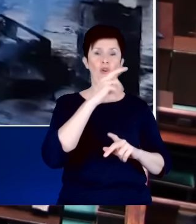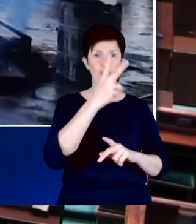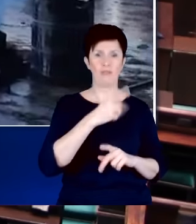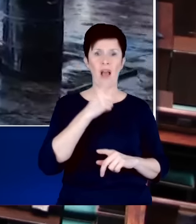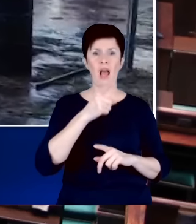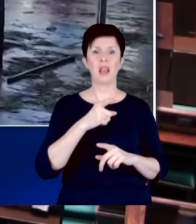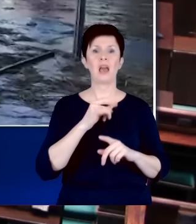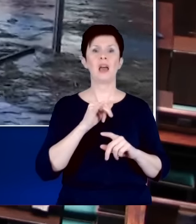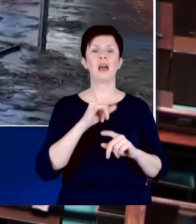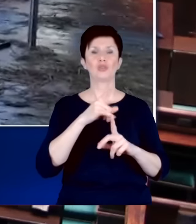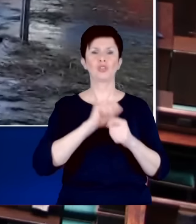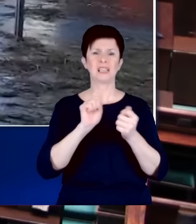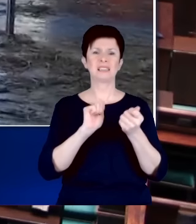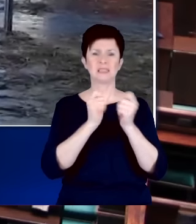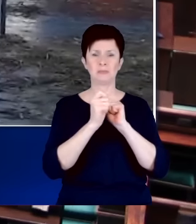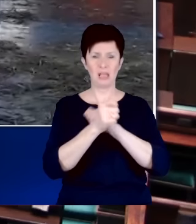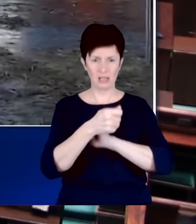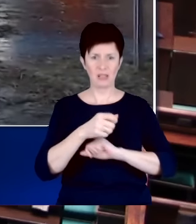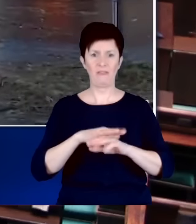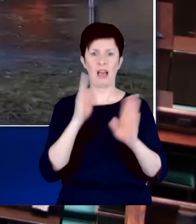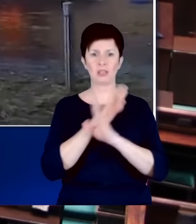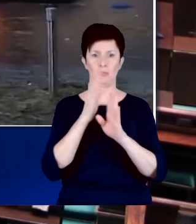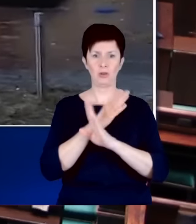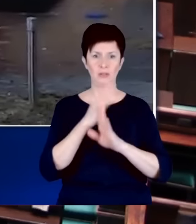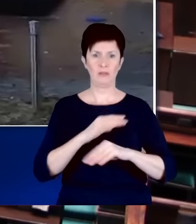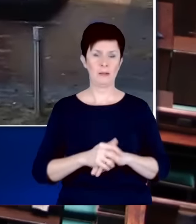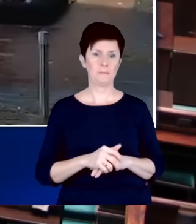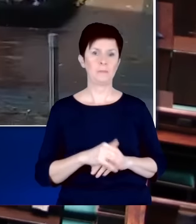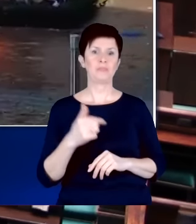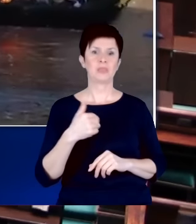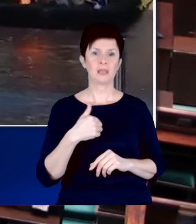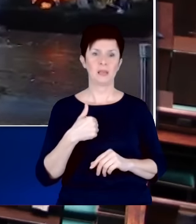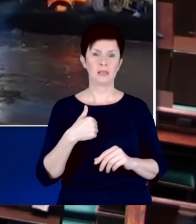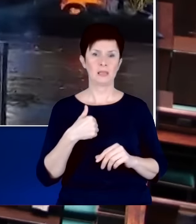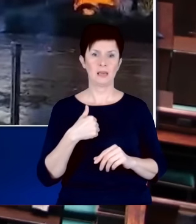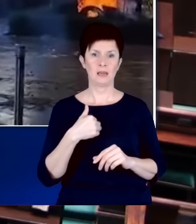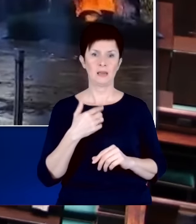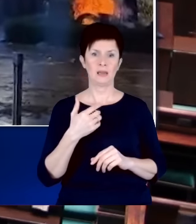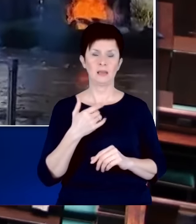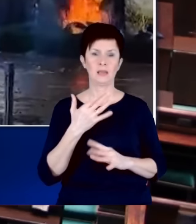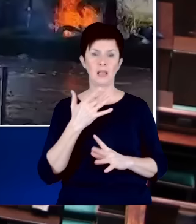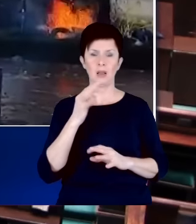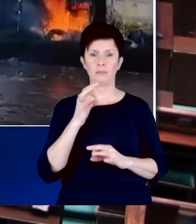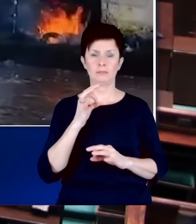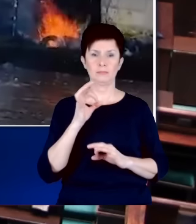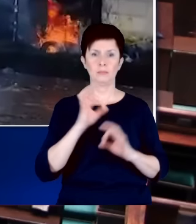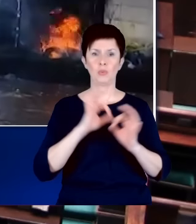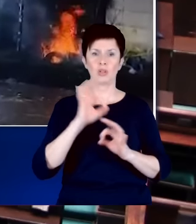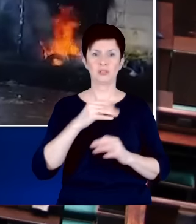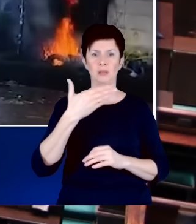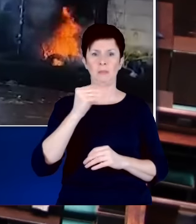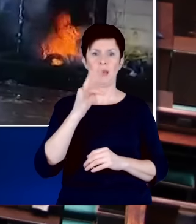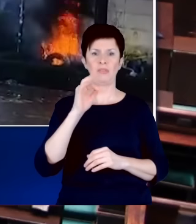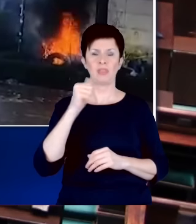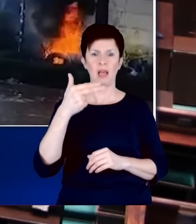tego dwutlenku węgla w atmosferze. Tak, wiem, jak wzrasta procent metanu, który znajduje się w tej